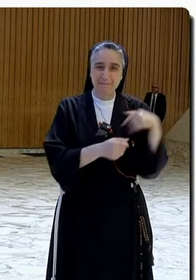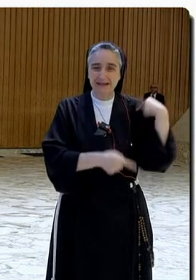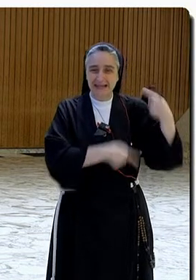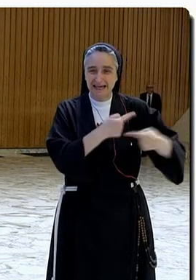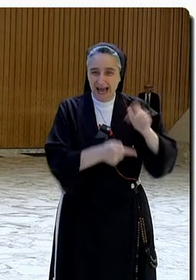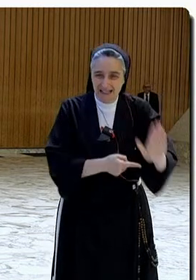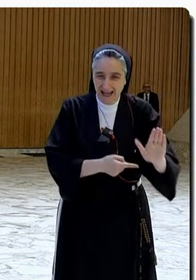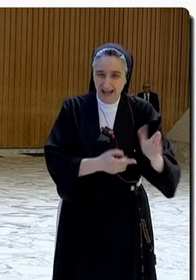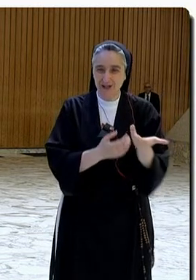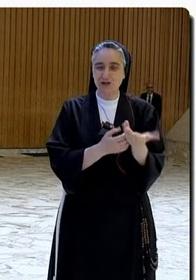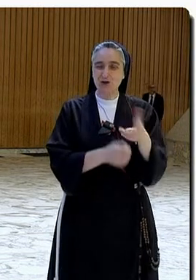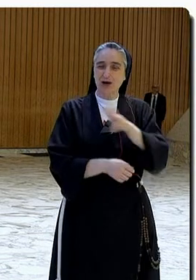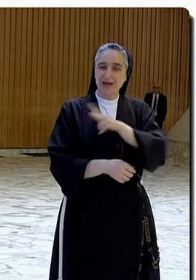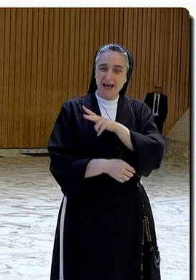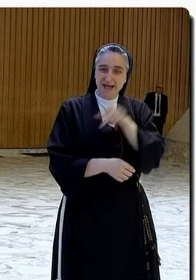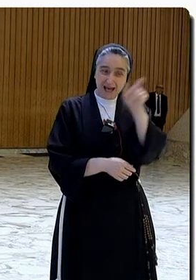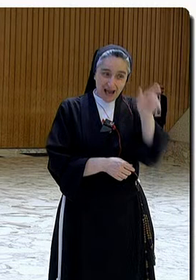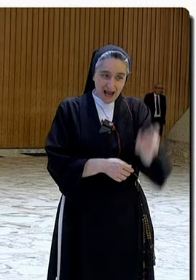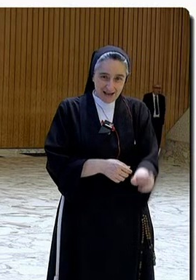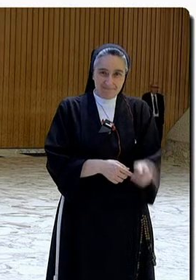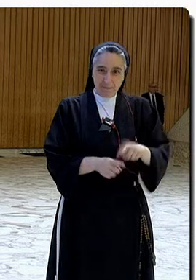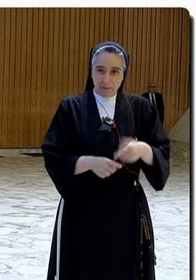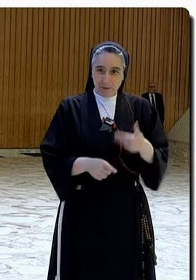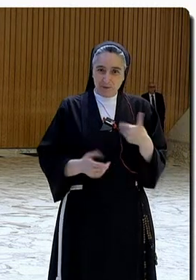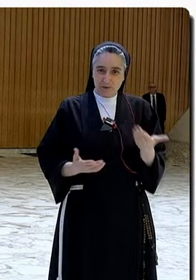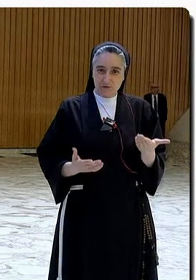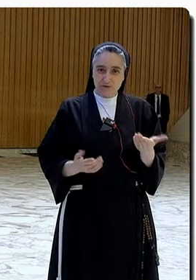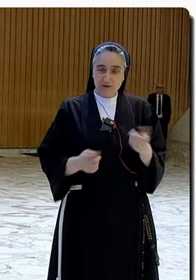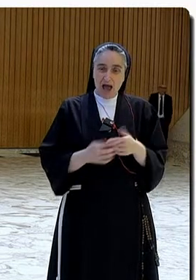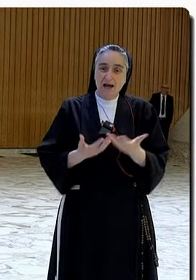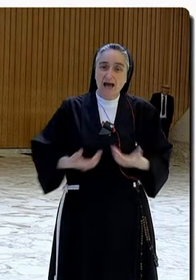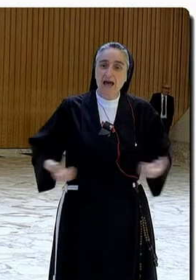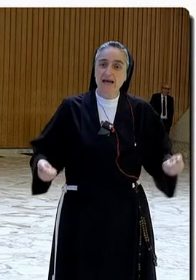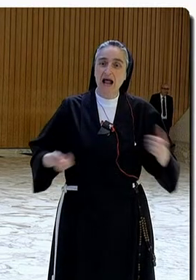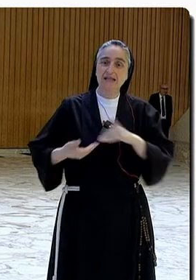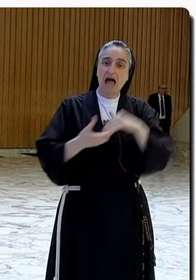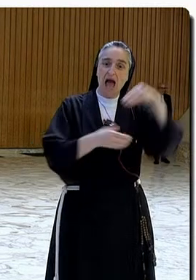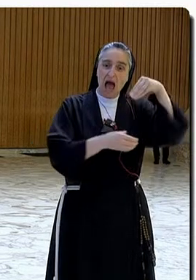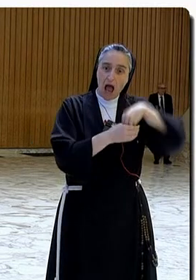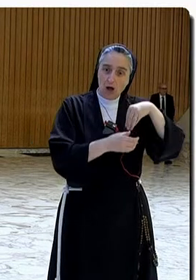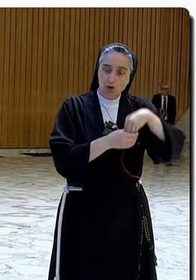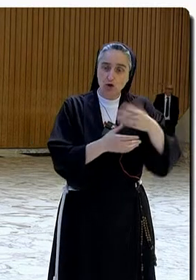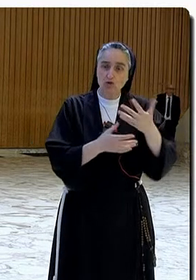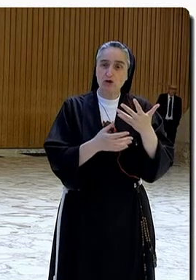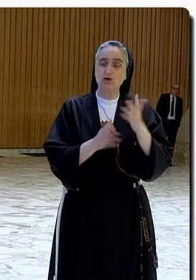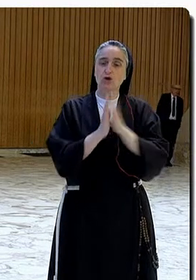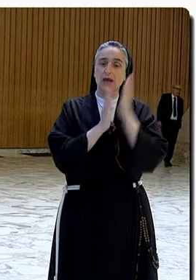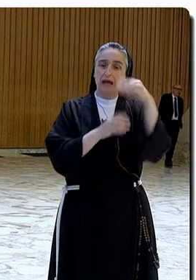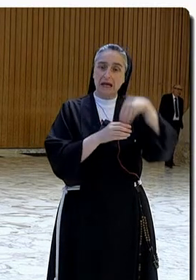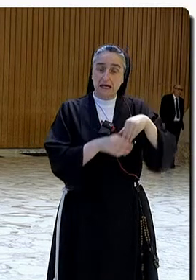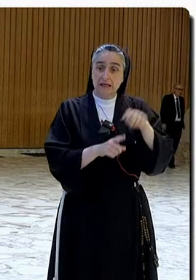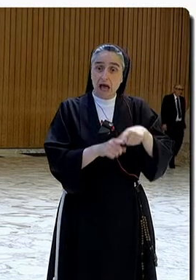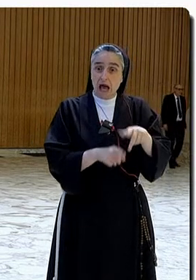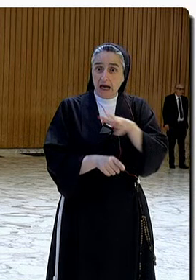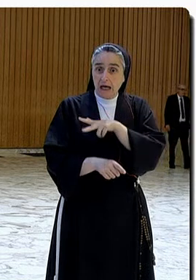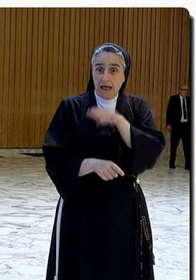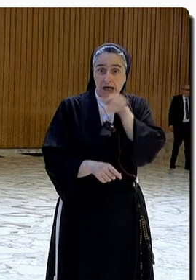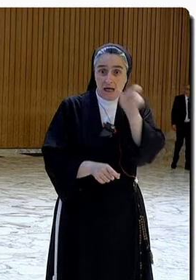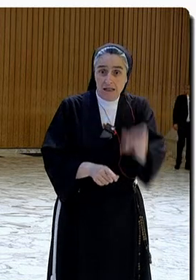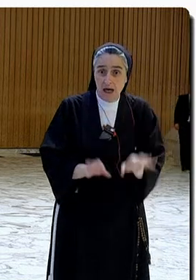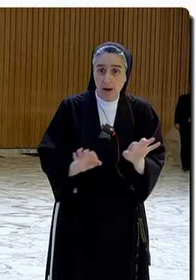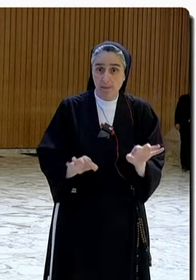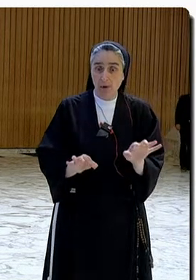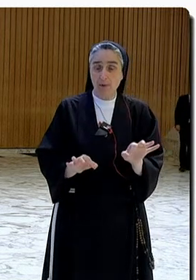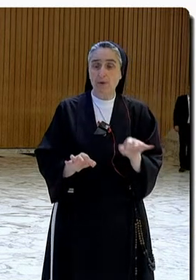tradizioni, ma anche nelle nostre realtà associative ed ecclesiali. Essi